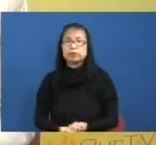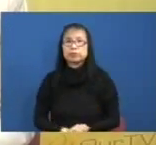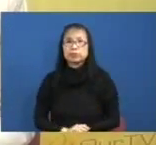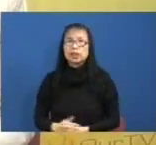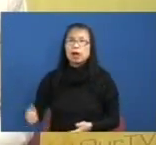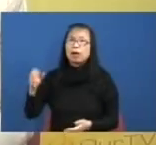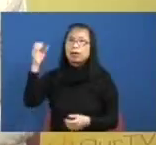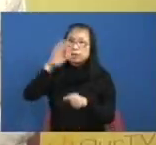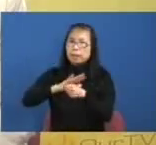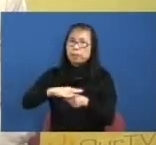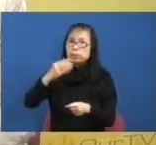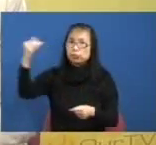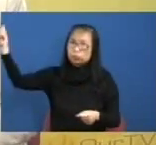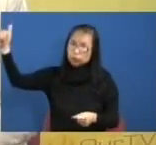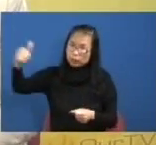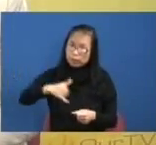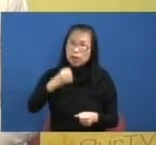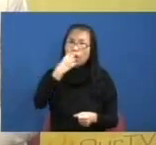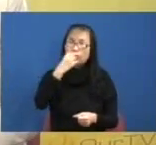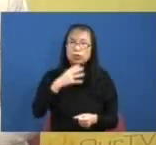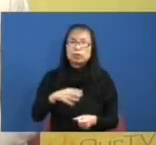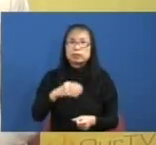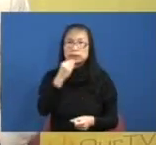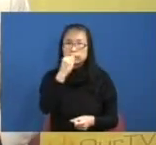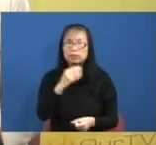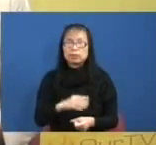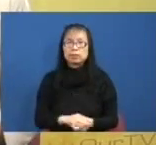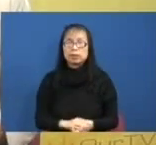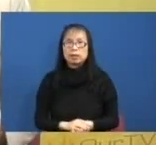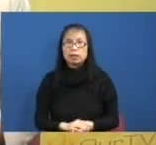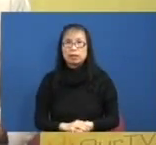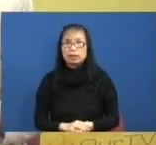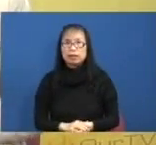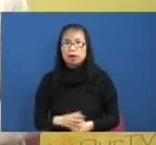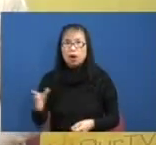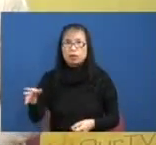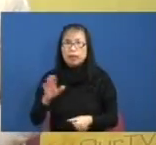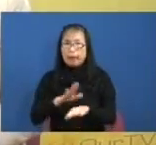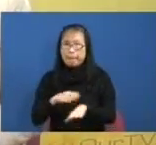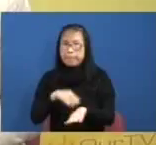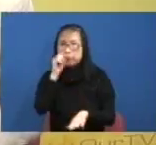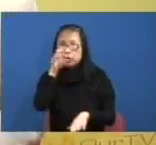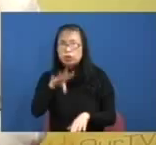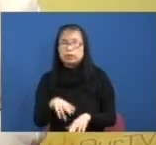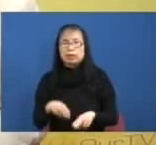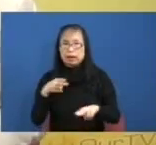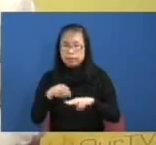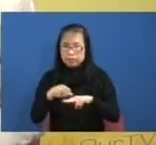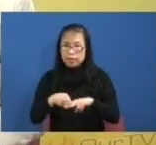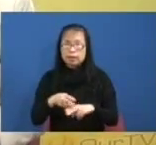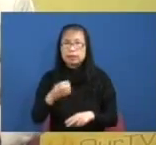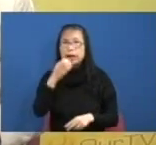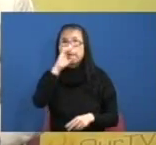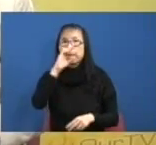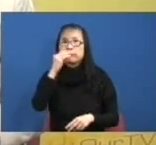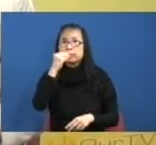係進口我哋香港嘅食品嘅影響之外咧。我哋頭先講到，即係我哋餐飲業嗰個範